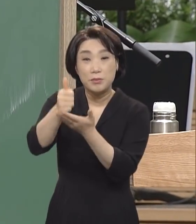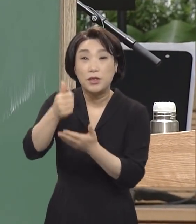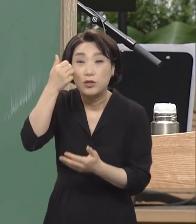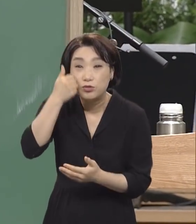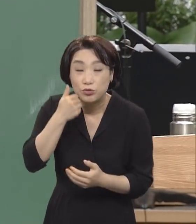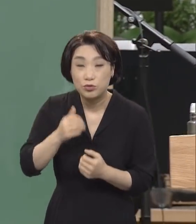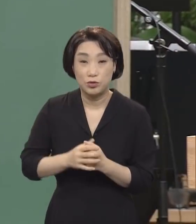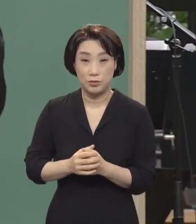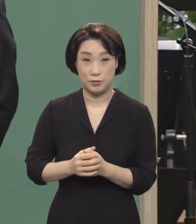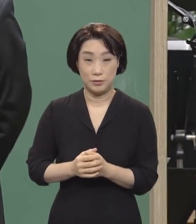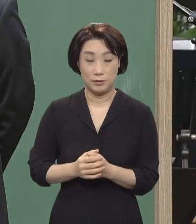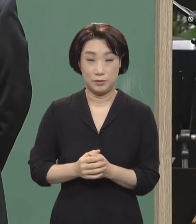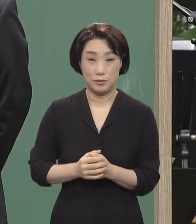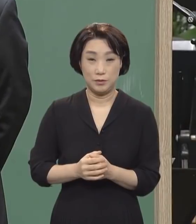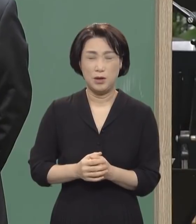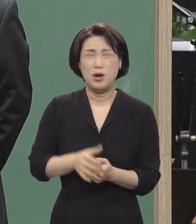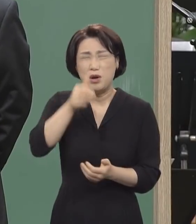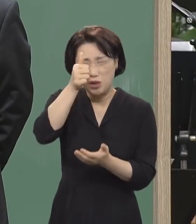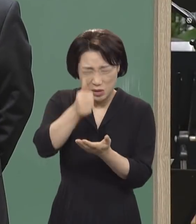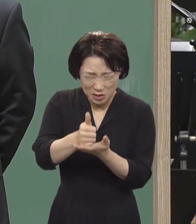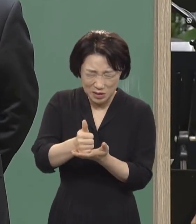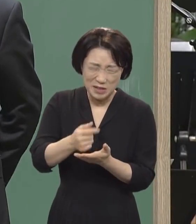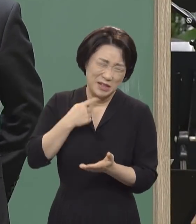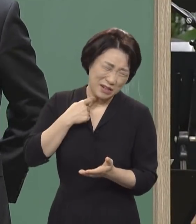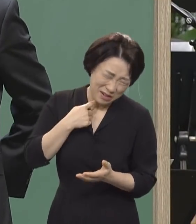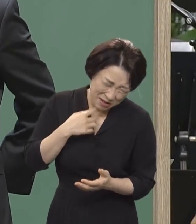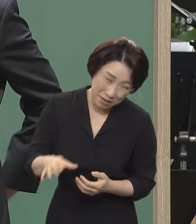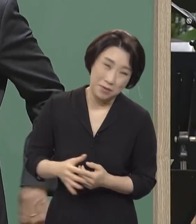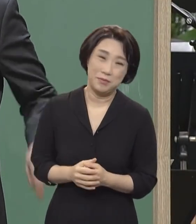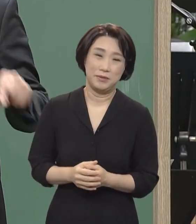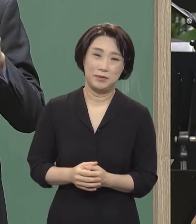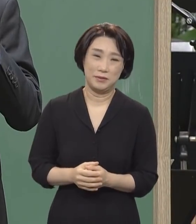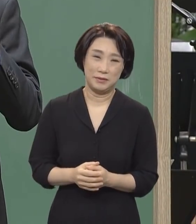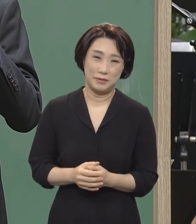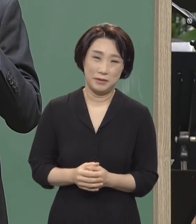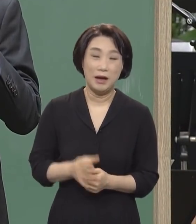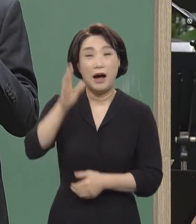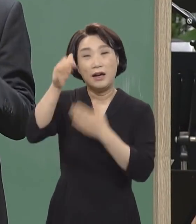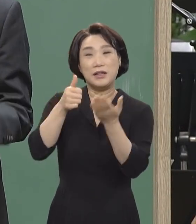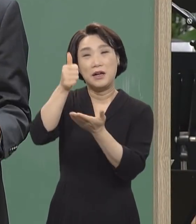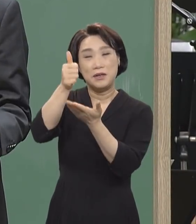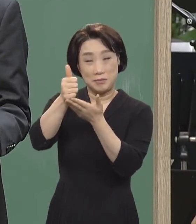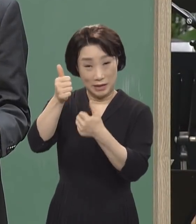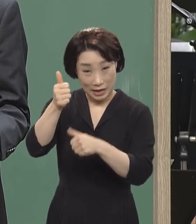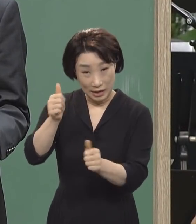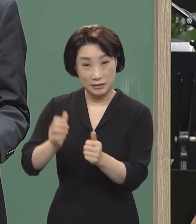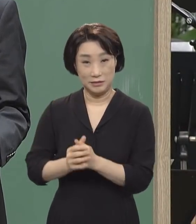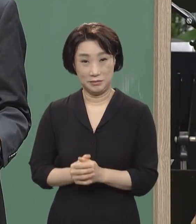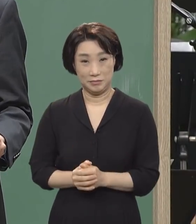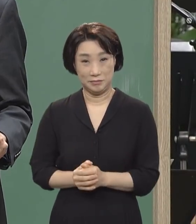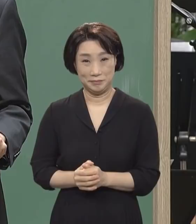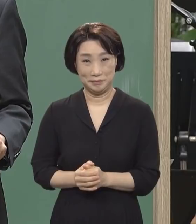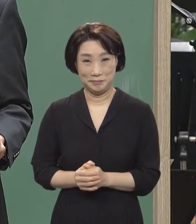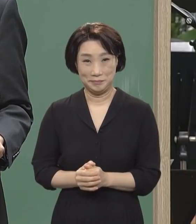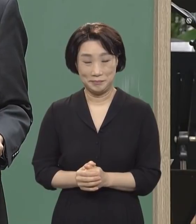죄가 전혀 없는 하나님의 아들입니다